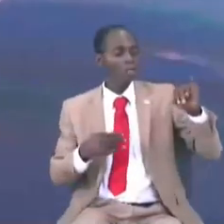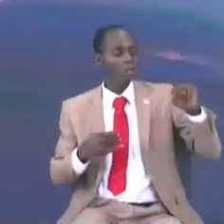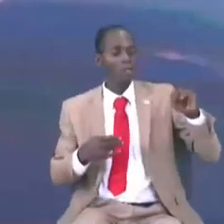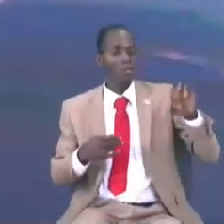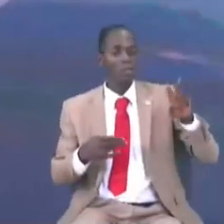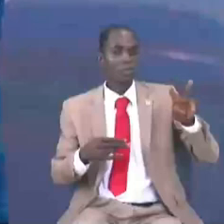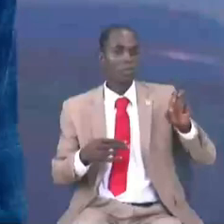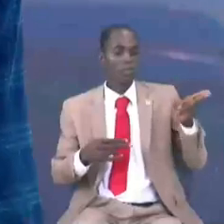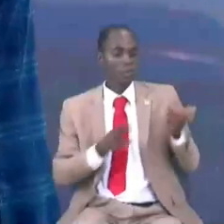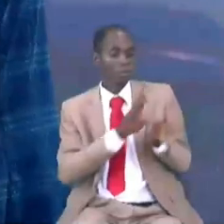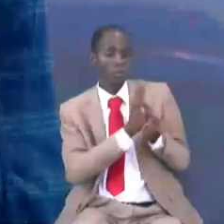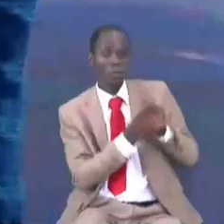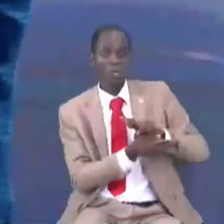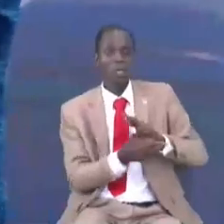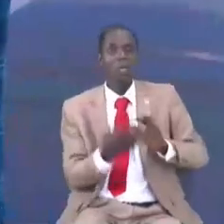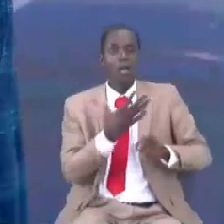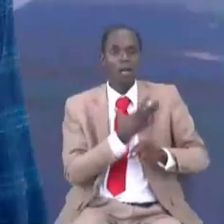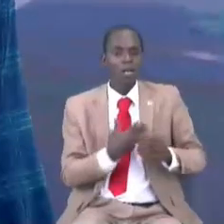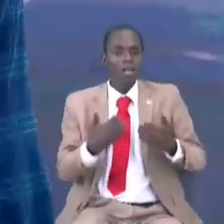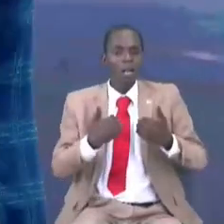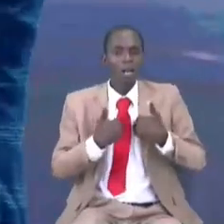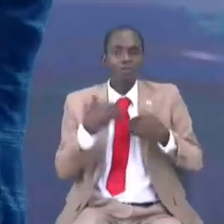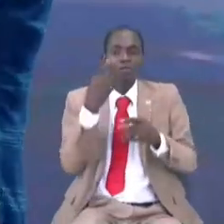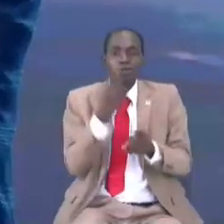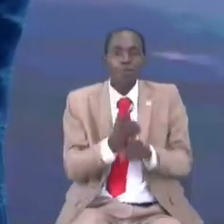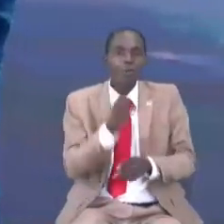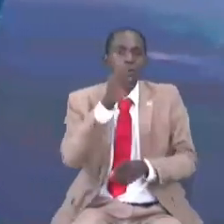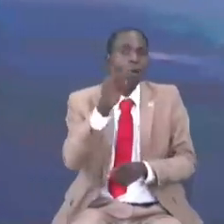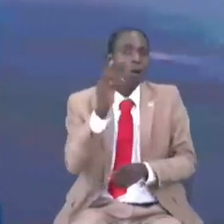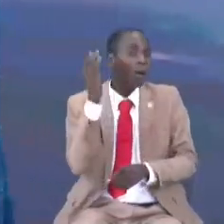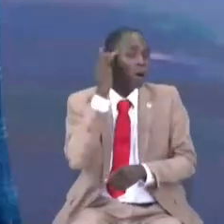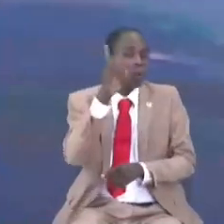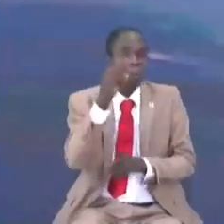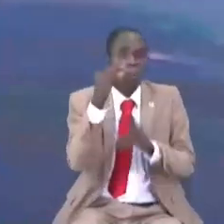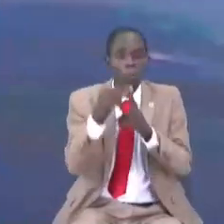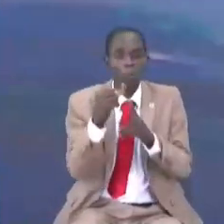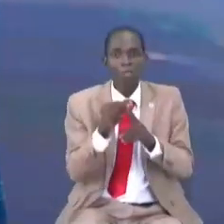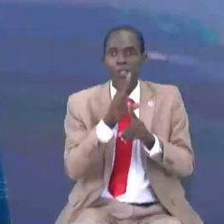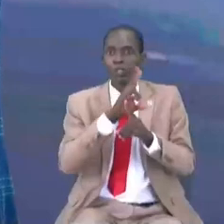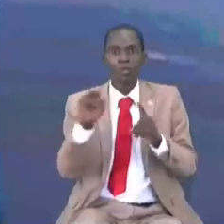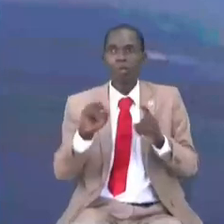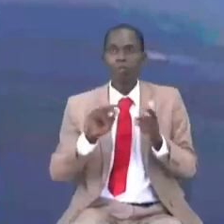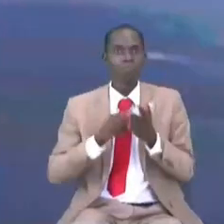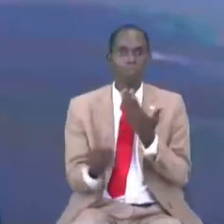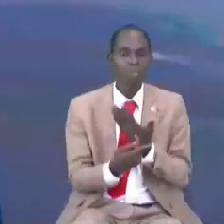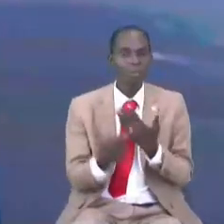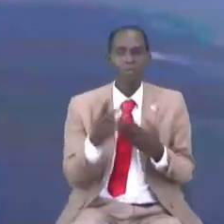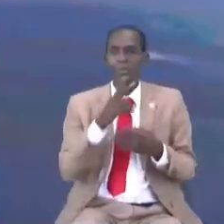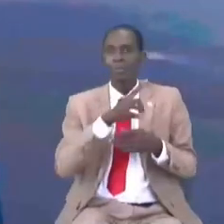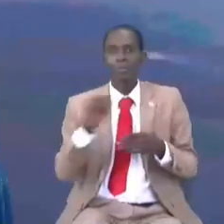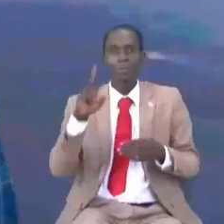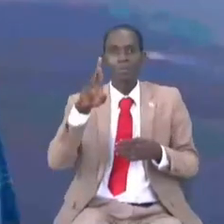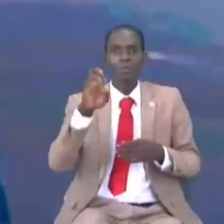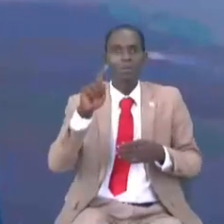seulement écouté un seul message. Il n'y avait pas de conférence, il n'y avait pas de retraite, il n'y avait pas de réunion, il n'y a pas une autre